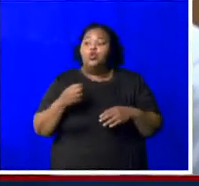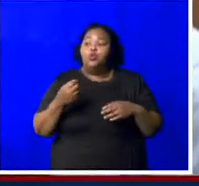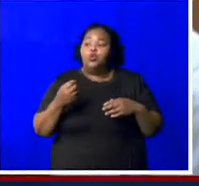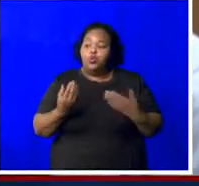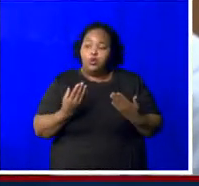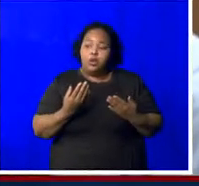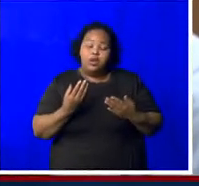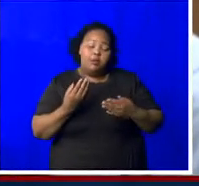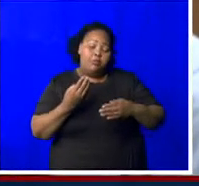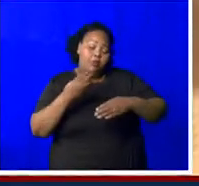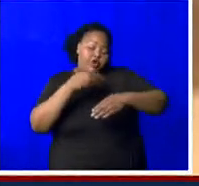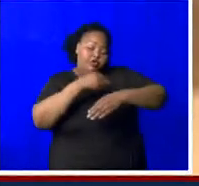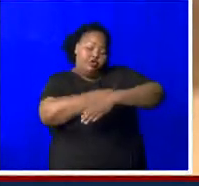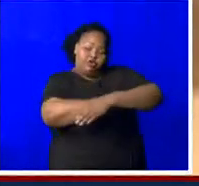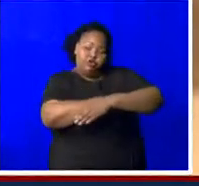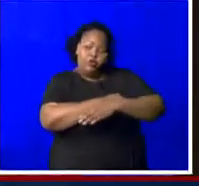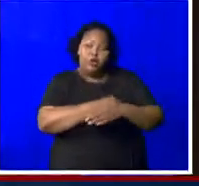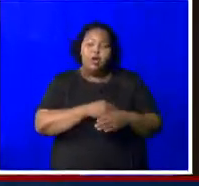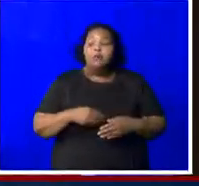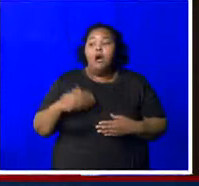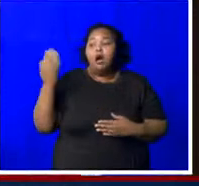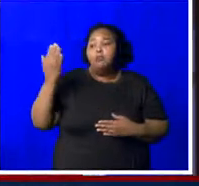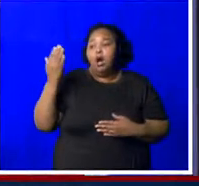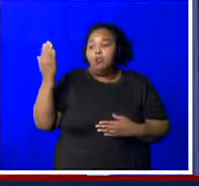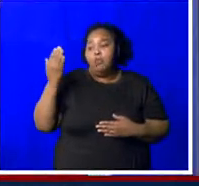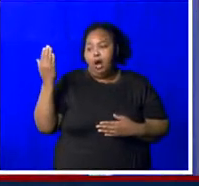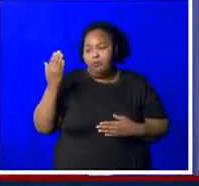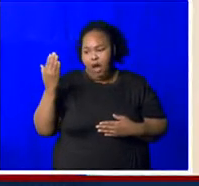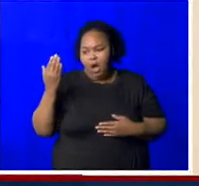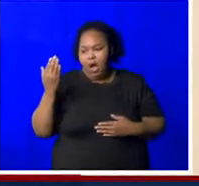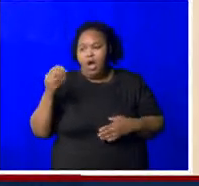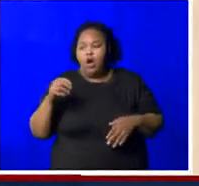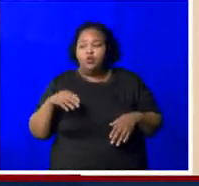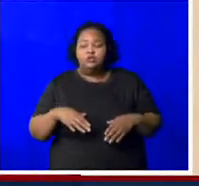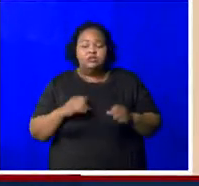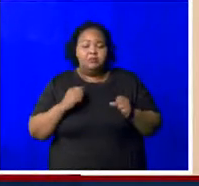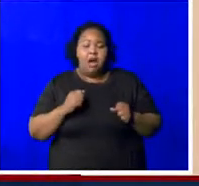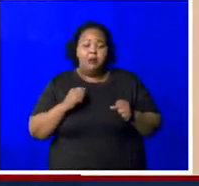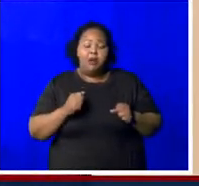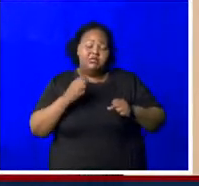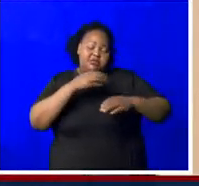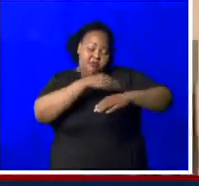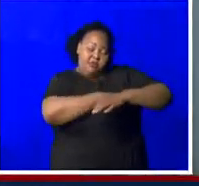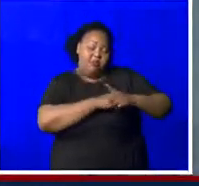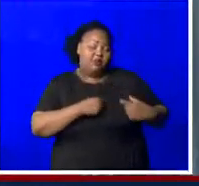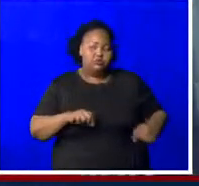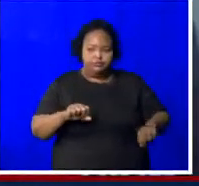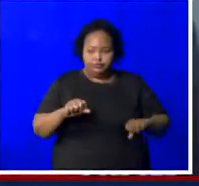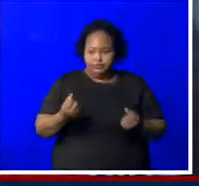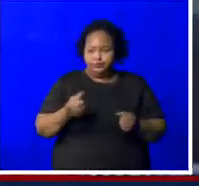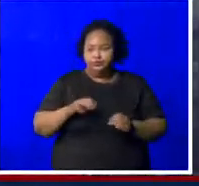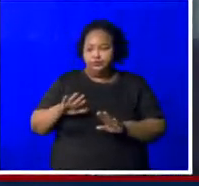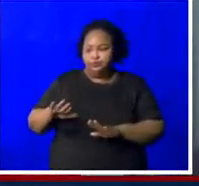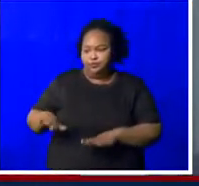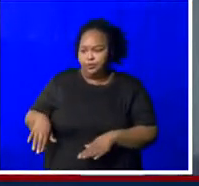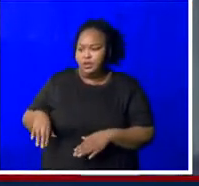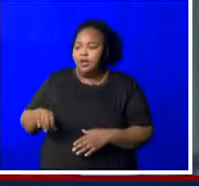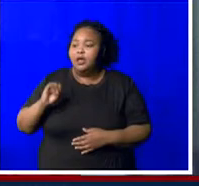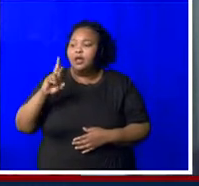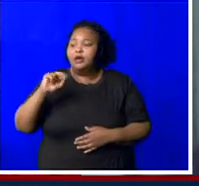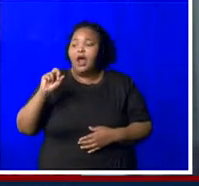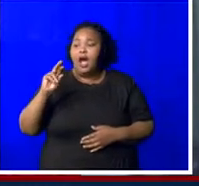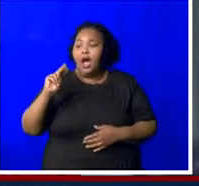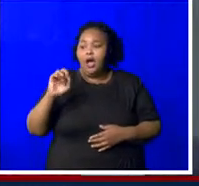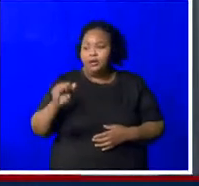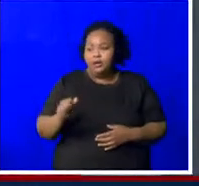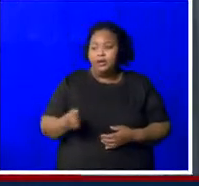lusizi lababhekana nalo basesethunjiwe. Ngakulokunye ngemuva kokuthi livele Iran elithumele imicibisholo evenda